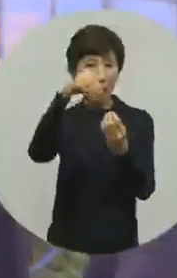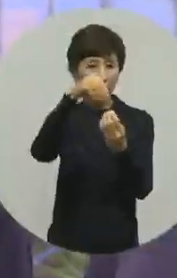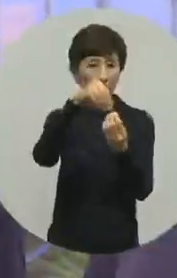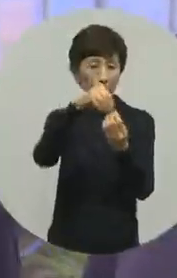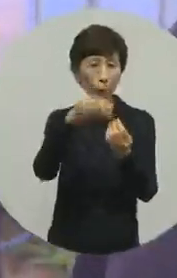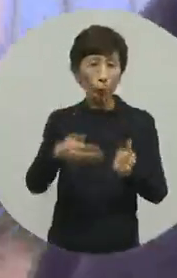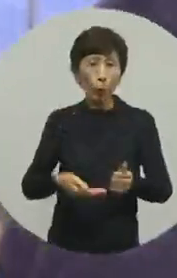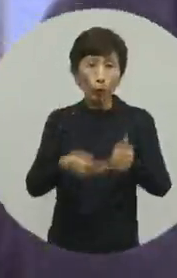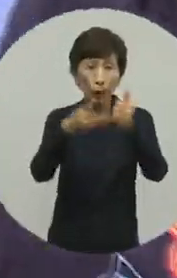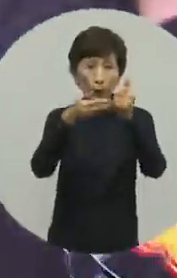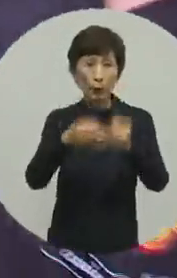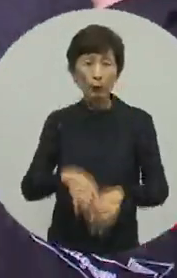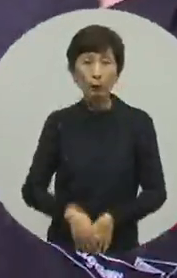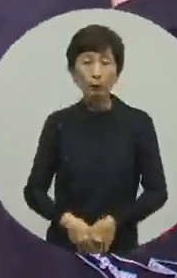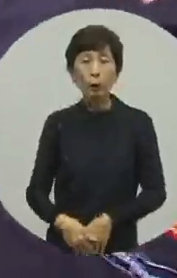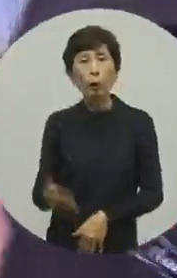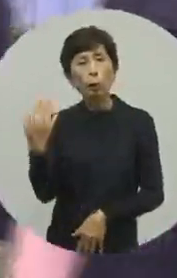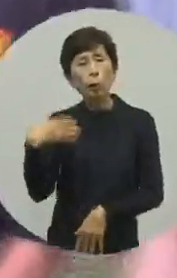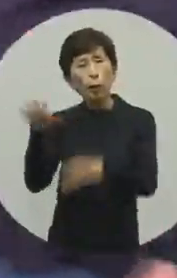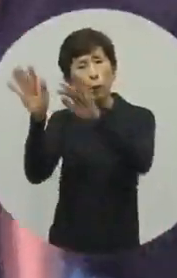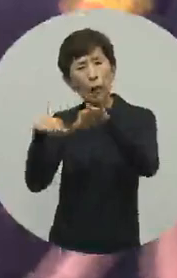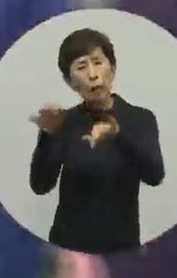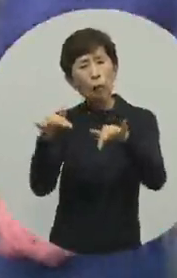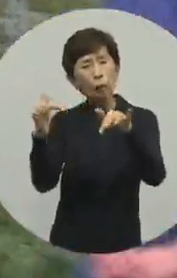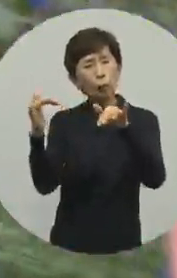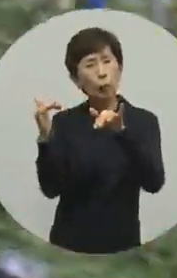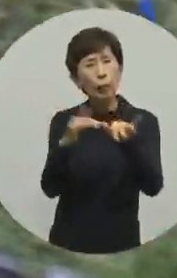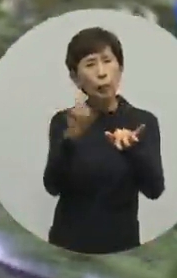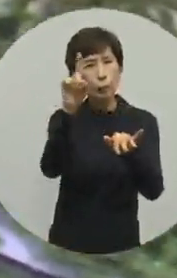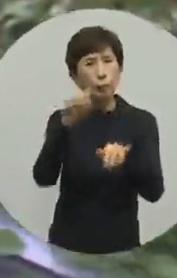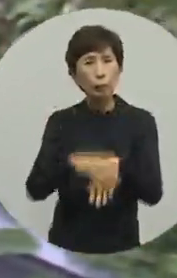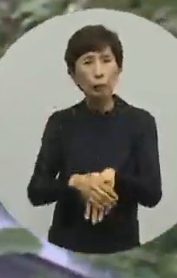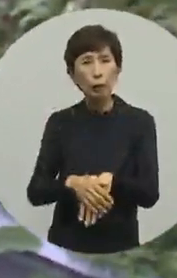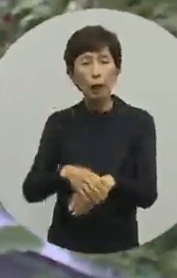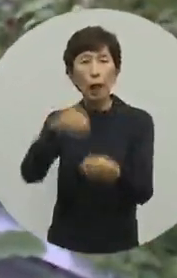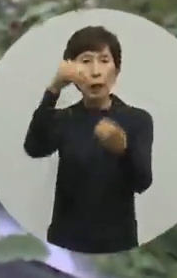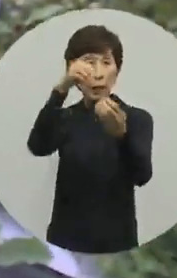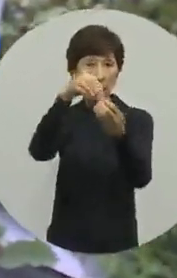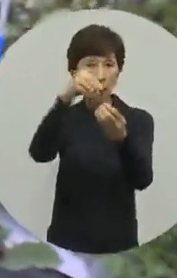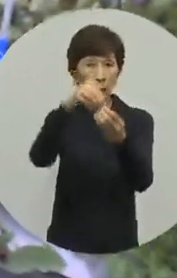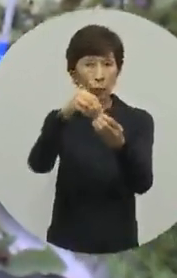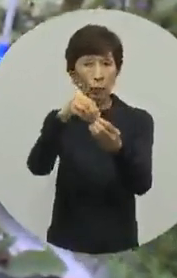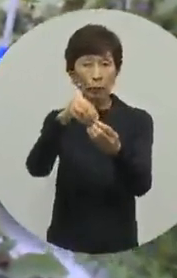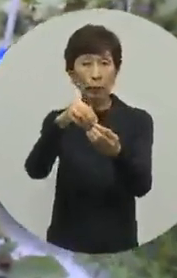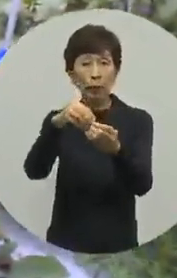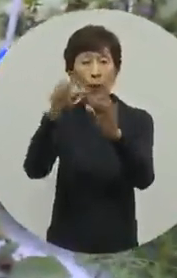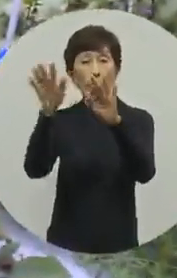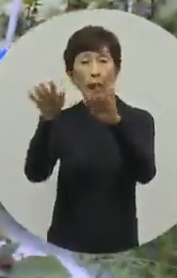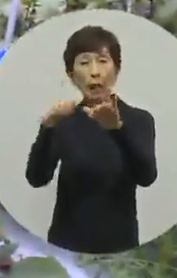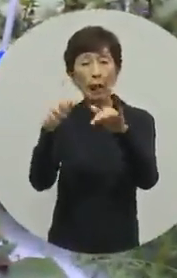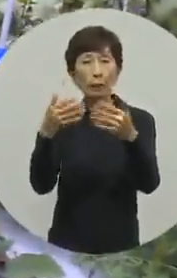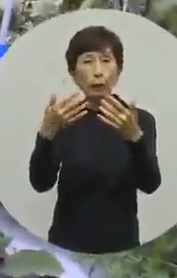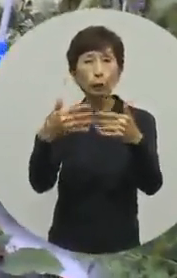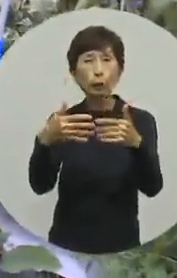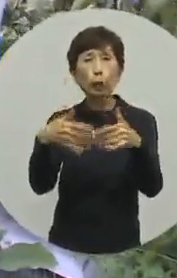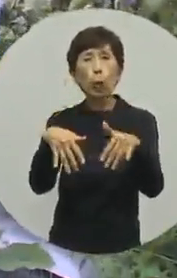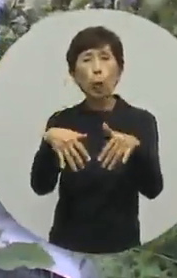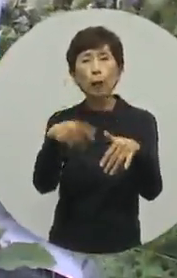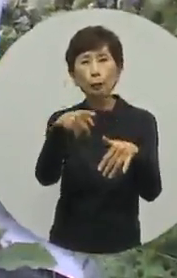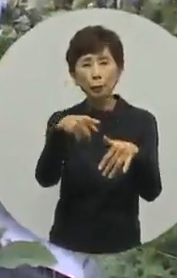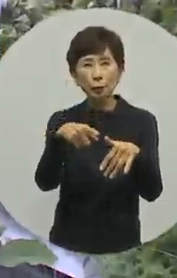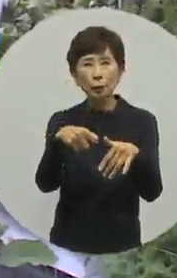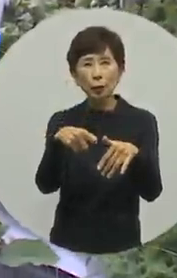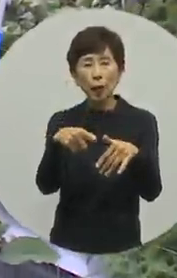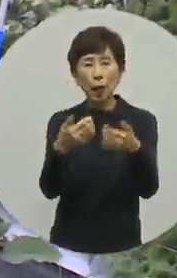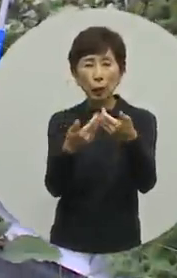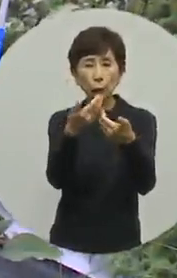この前の台風の影響はありましたか？ そうですね、結構ナスなんかもナスは結構風に弱くてすぐに風邪を起こ